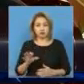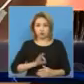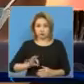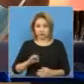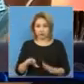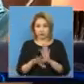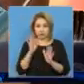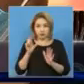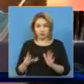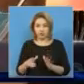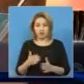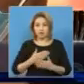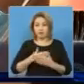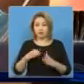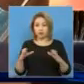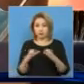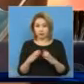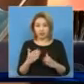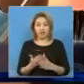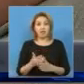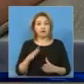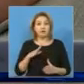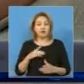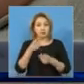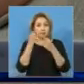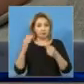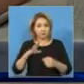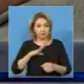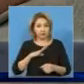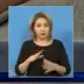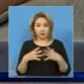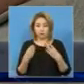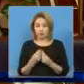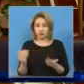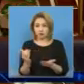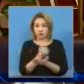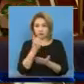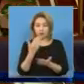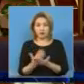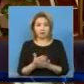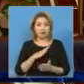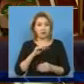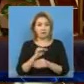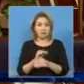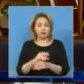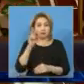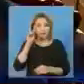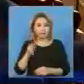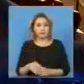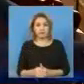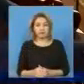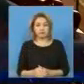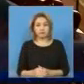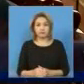мәслихат депутаты. Еріктілер тобындағы жолдастың жағдайынан хабардар болса да, отбасын табуына өзінің үлес қосатынын тіпті білмедім дейді.